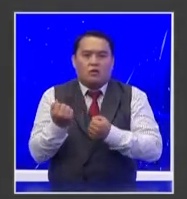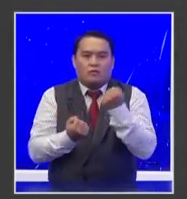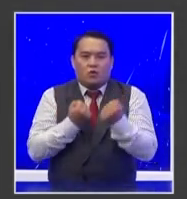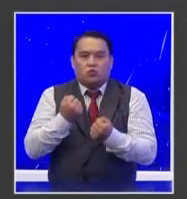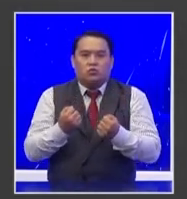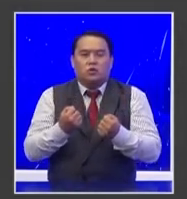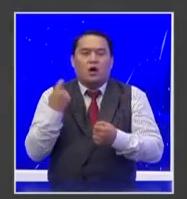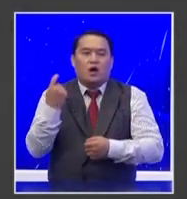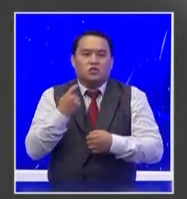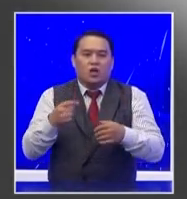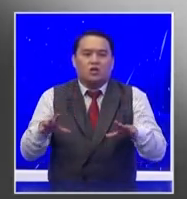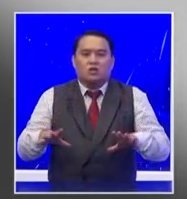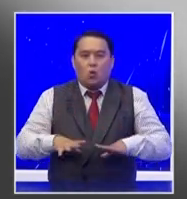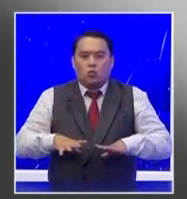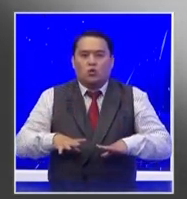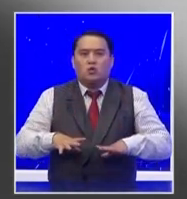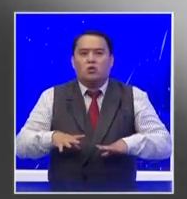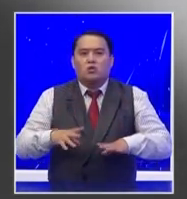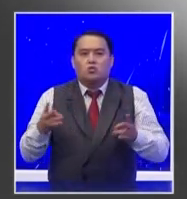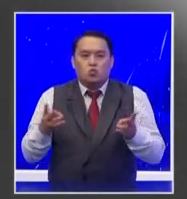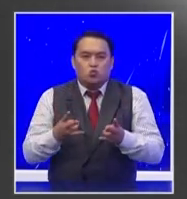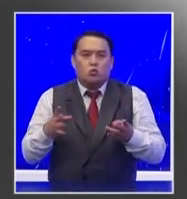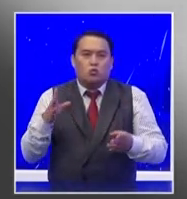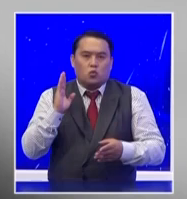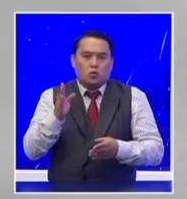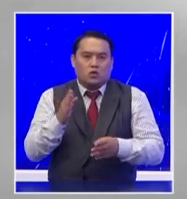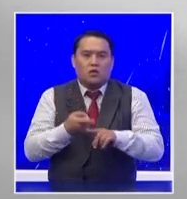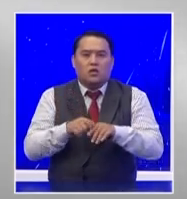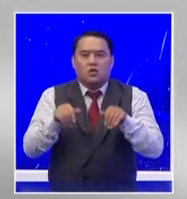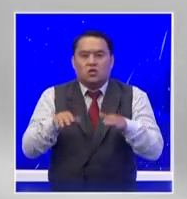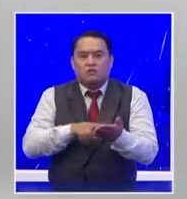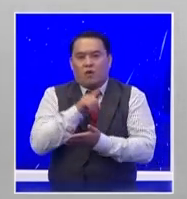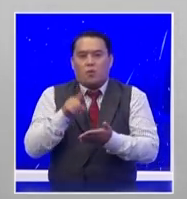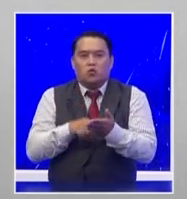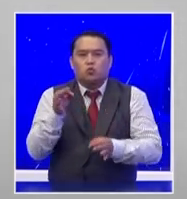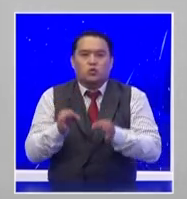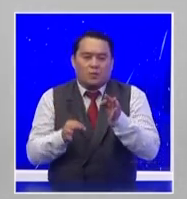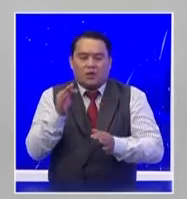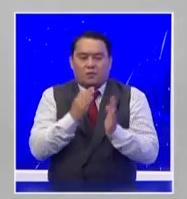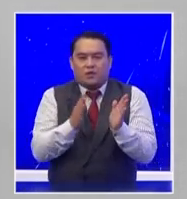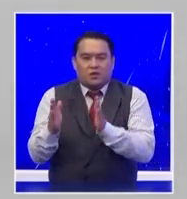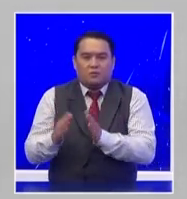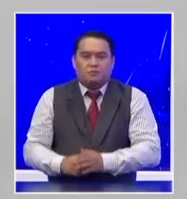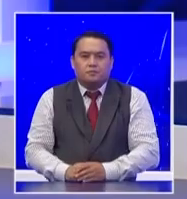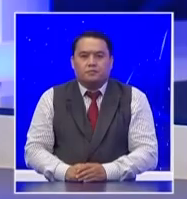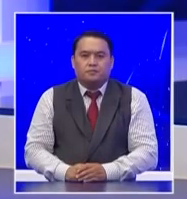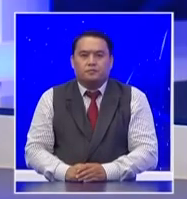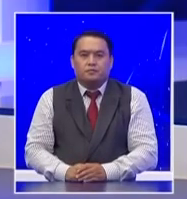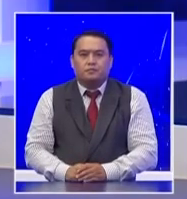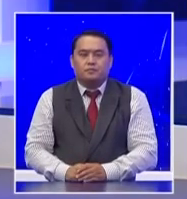придется животноводу. Правда, для этого владельцам машин нужно будет теперь решать вопрос в судебном порядке.